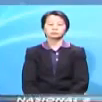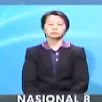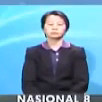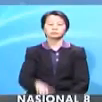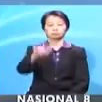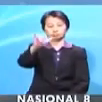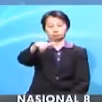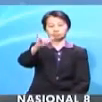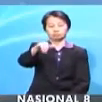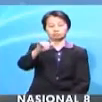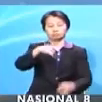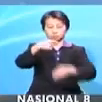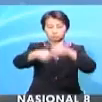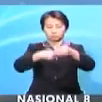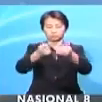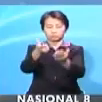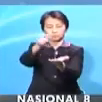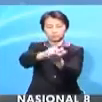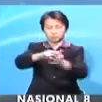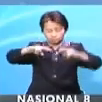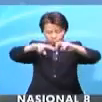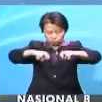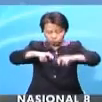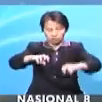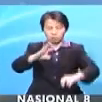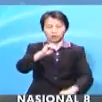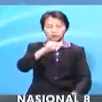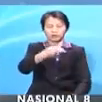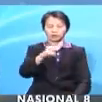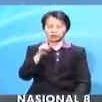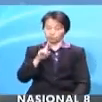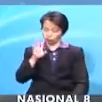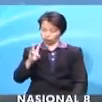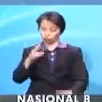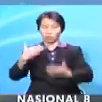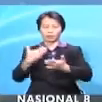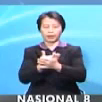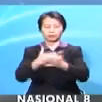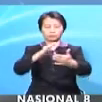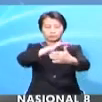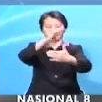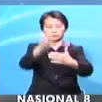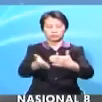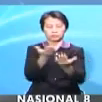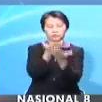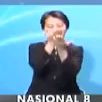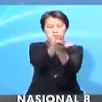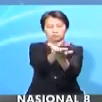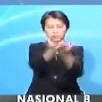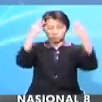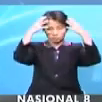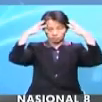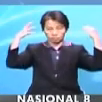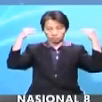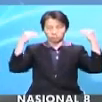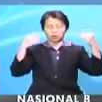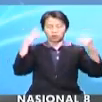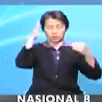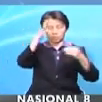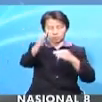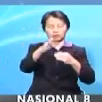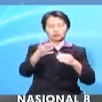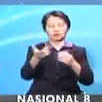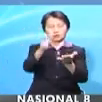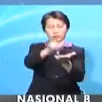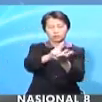biologi perkembangan tentang laporan sasaran 17 yang baru saja selesai dibentangkan di Belanda akan kami